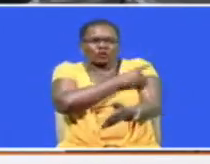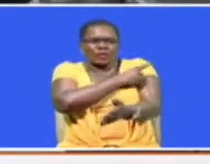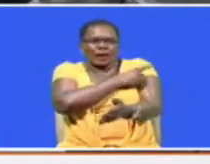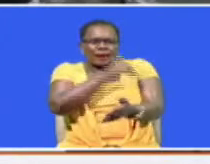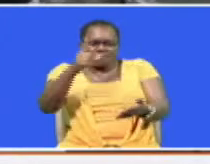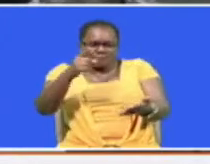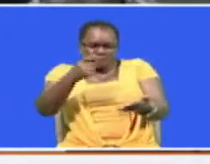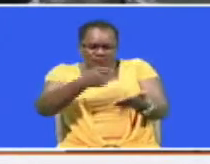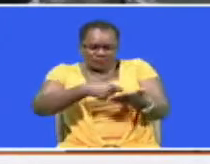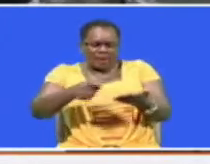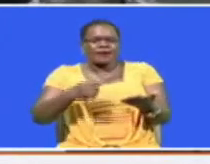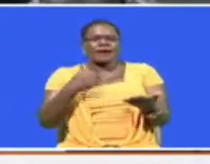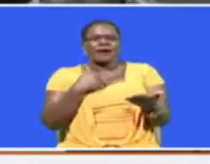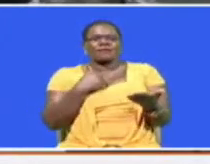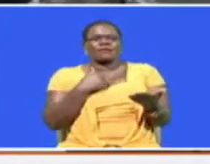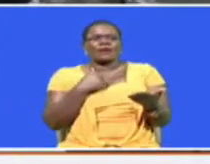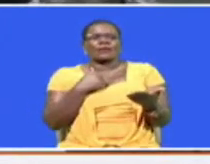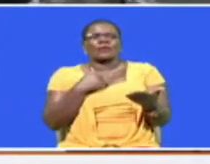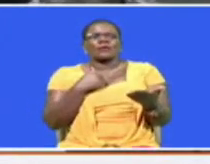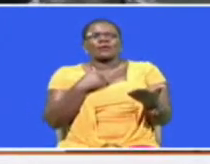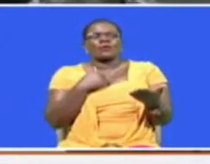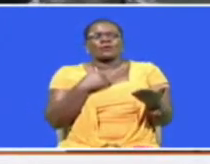muhuri.